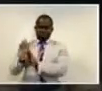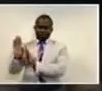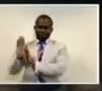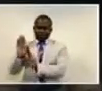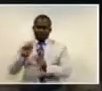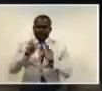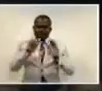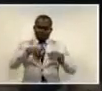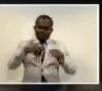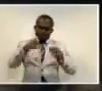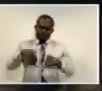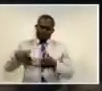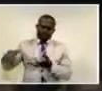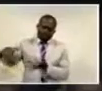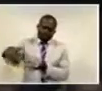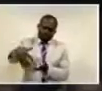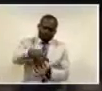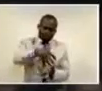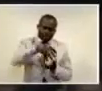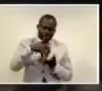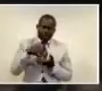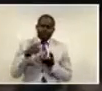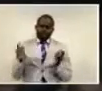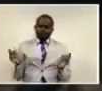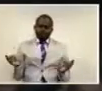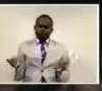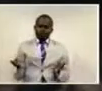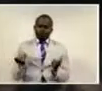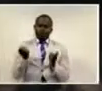mugahinga mukeza mukorora